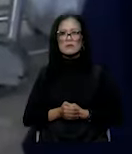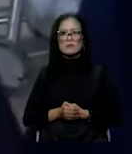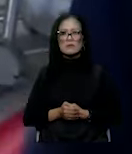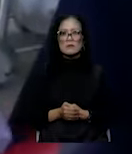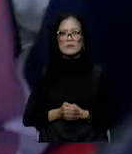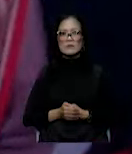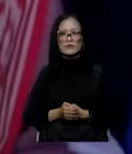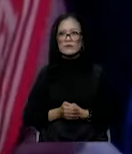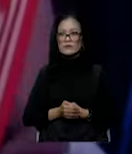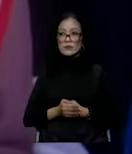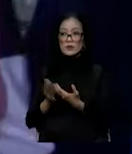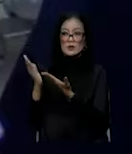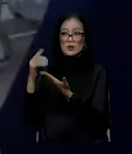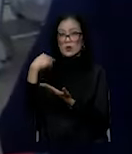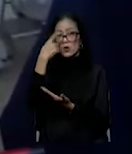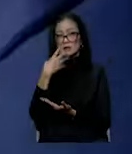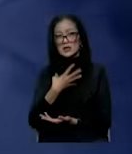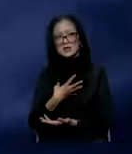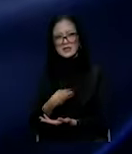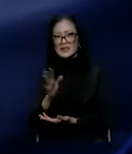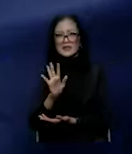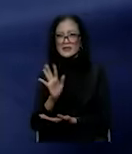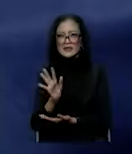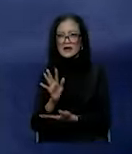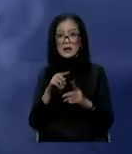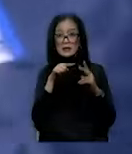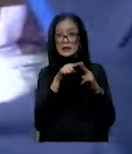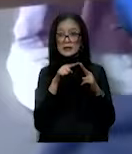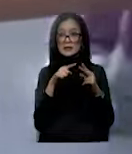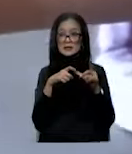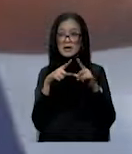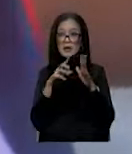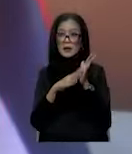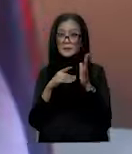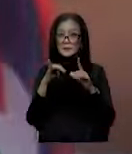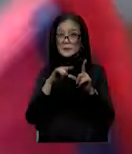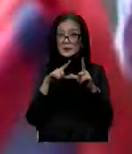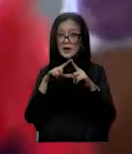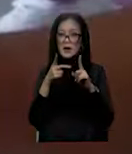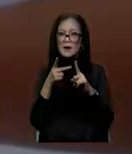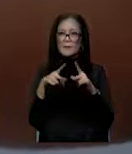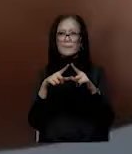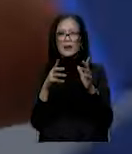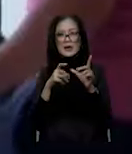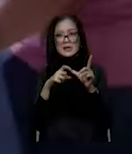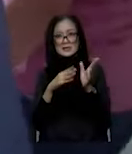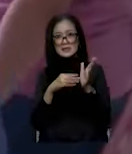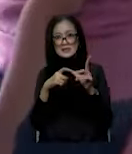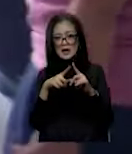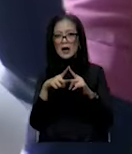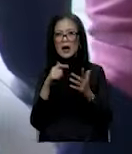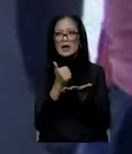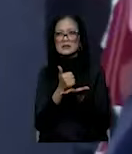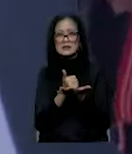Tak terlihat raut sedih di wajah Samira dan Masa, bocah kakak beradik asal Gaza, Palestina ini. Tiga